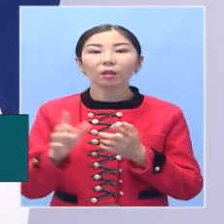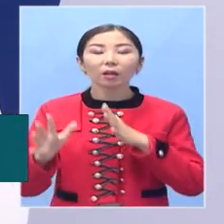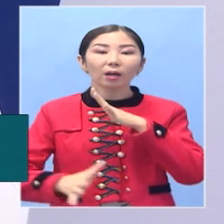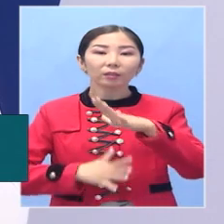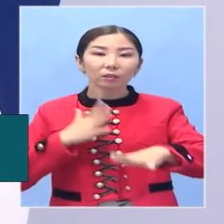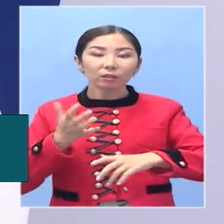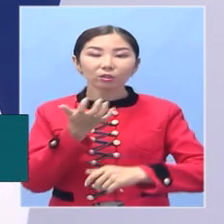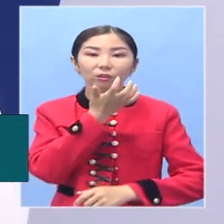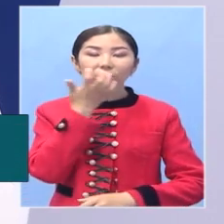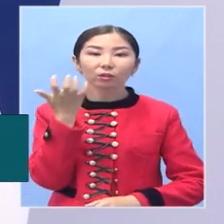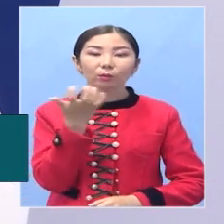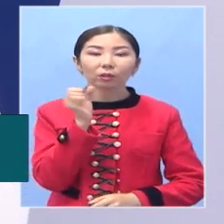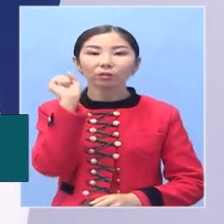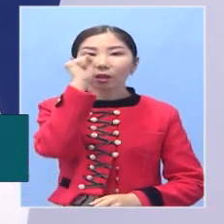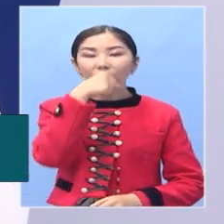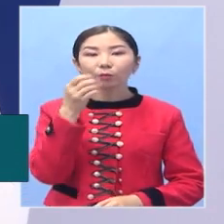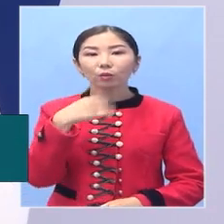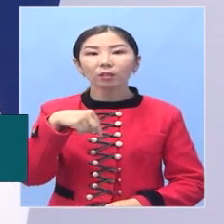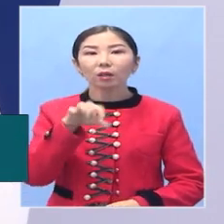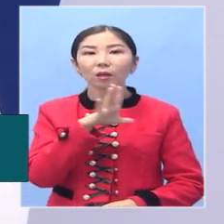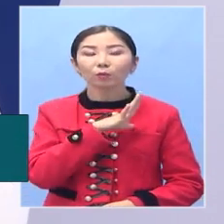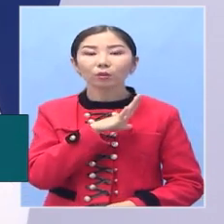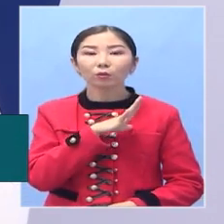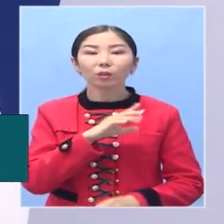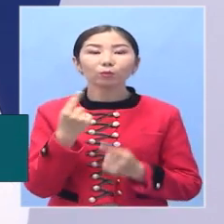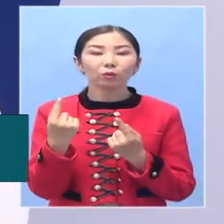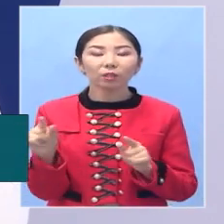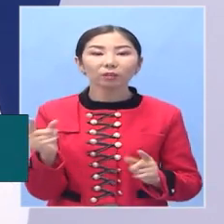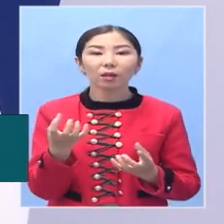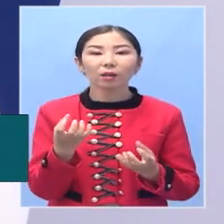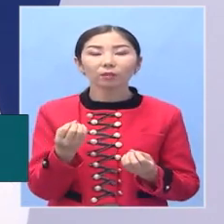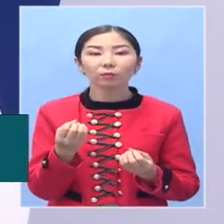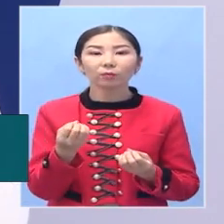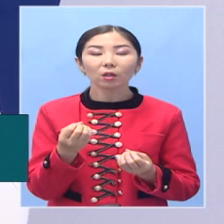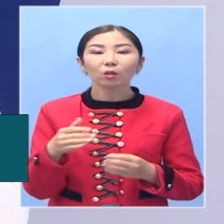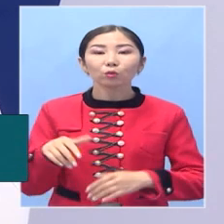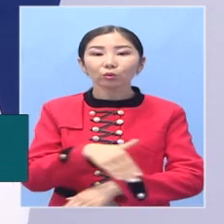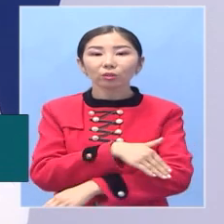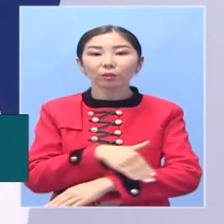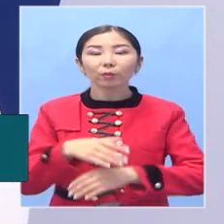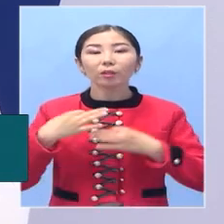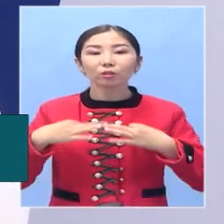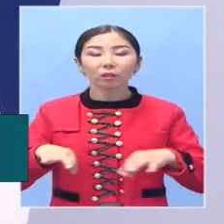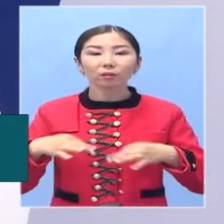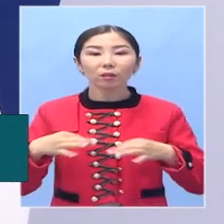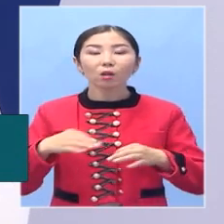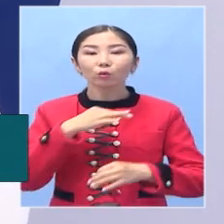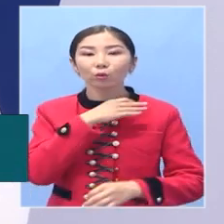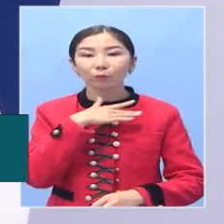ыстық болады, қатты салқын болады. Сол одан бөлек интенсивті көшедегі машинаның